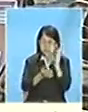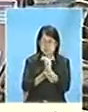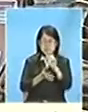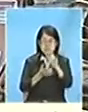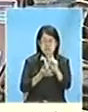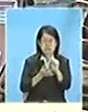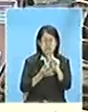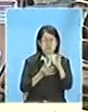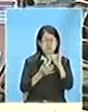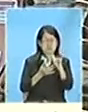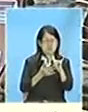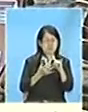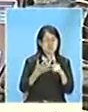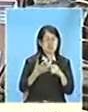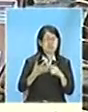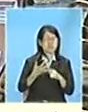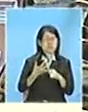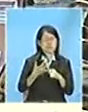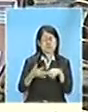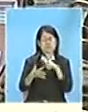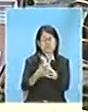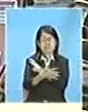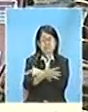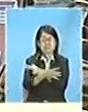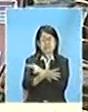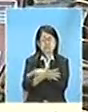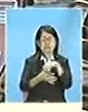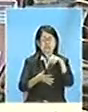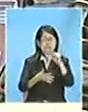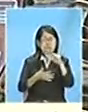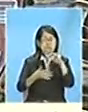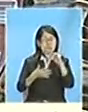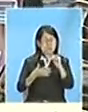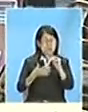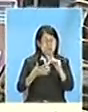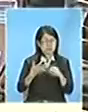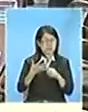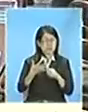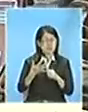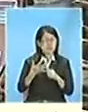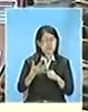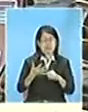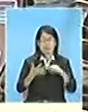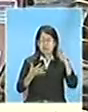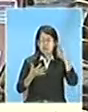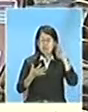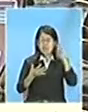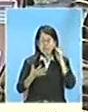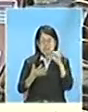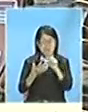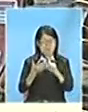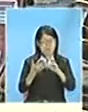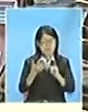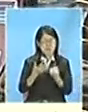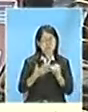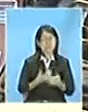าแสงเผาศาสตราจารย์สมจาตุศรีพิทักษ์พลเอกสมเจตบุญถนอม